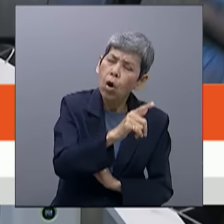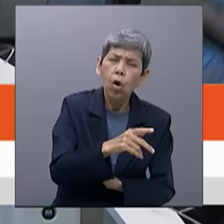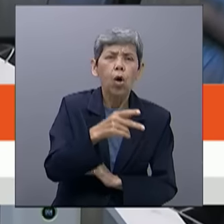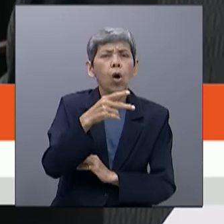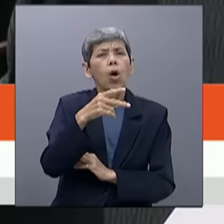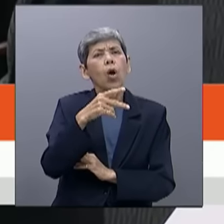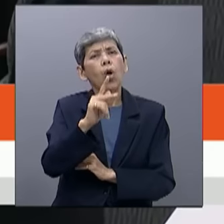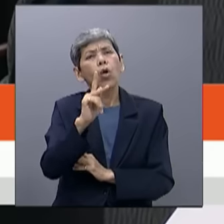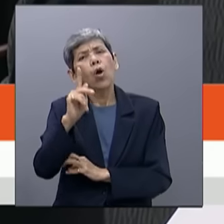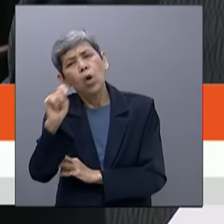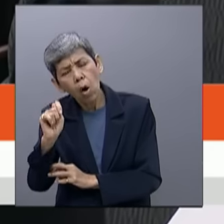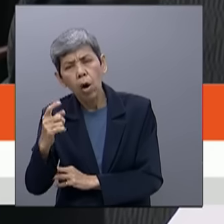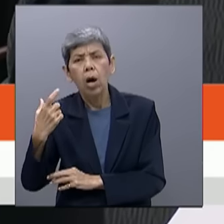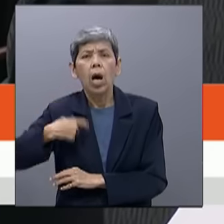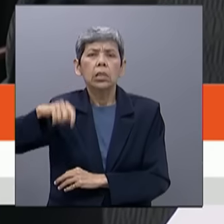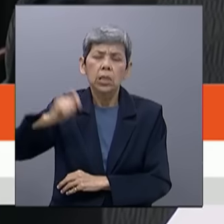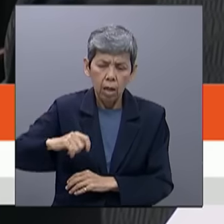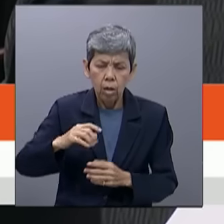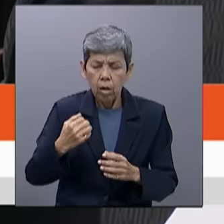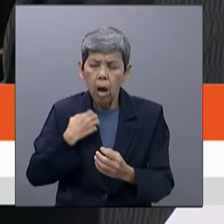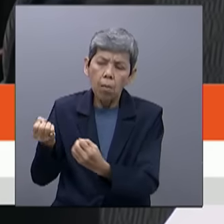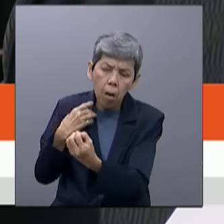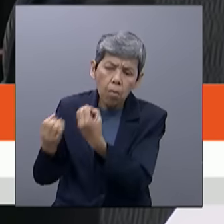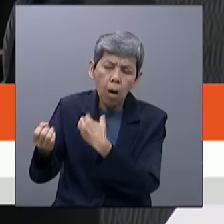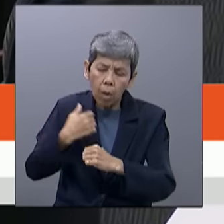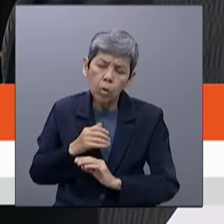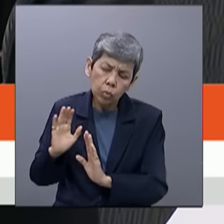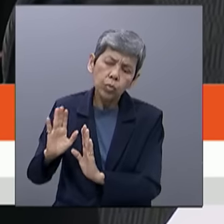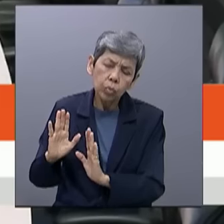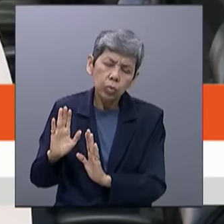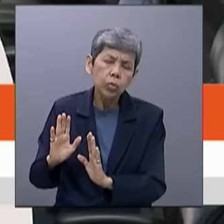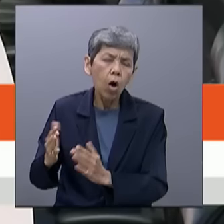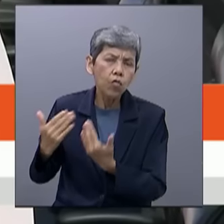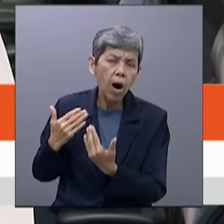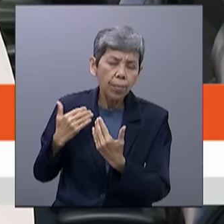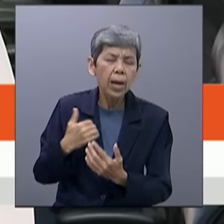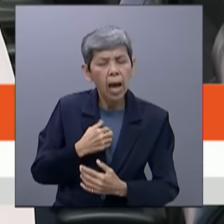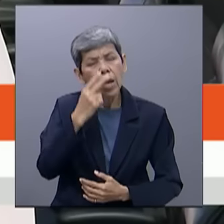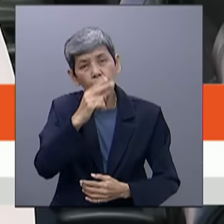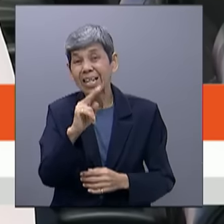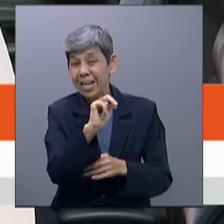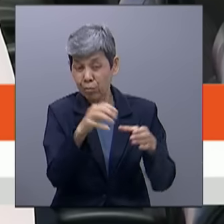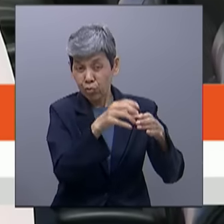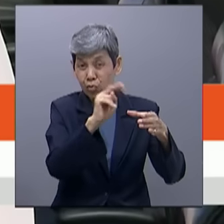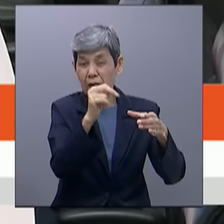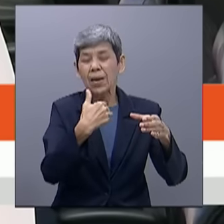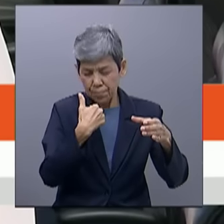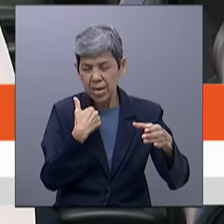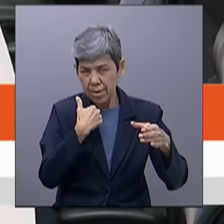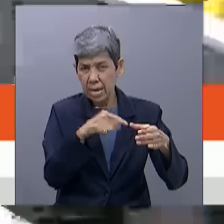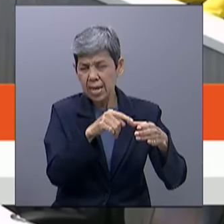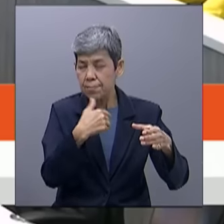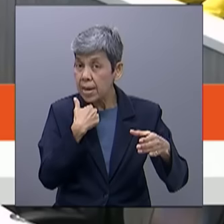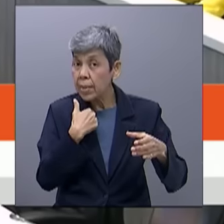ตุลาการอะไรใครมีพรรคพวกก็ฝากกันมา ค ่ะนะอันแน่นอนสีน้ำเงินก็อาจจะมีคนฝากเยอะแ